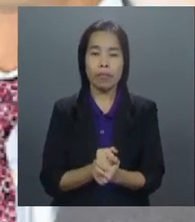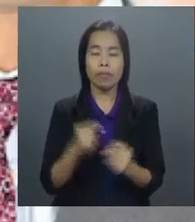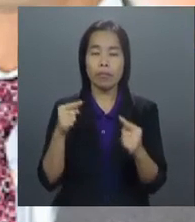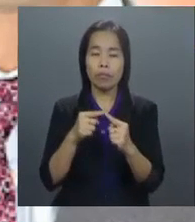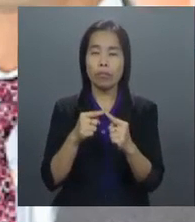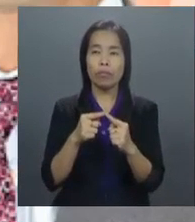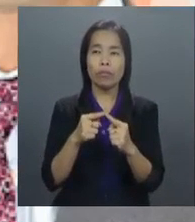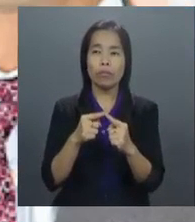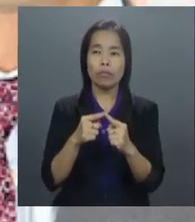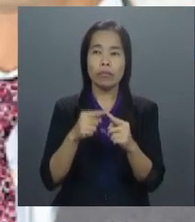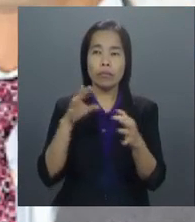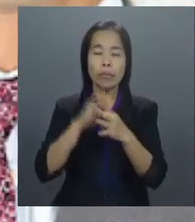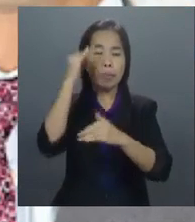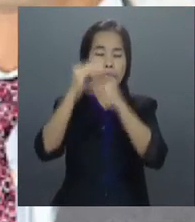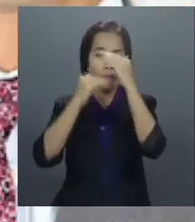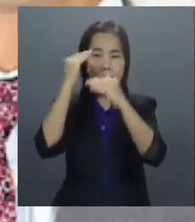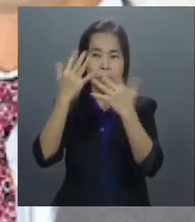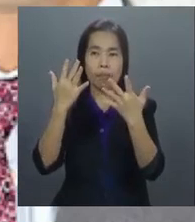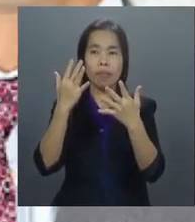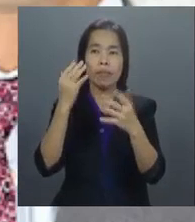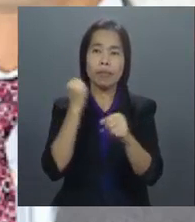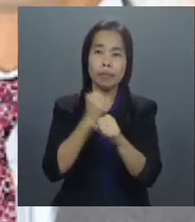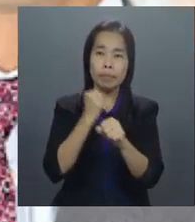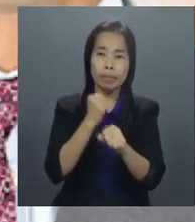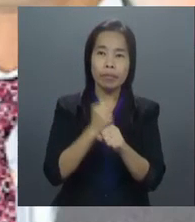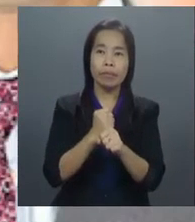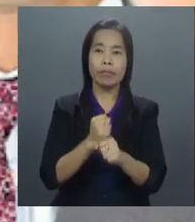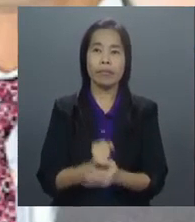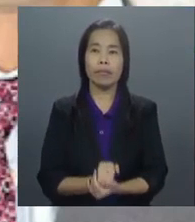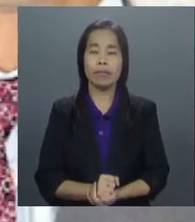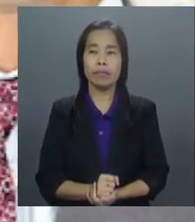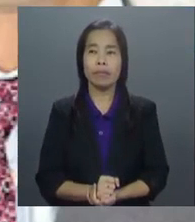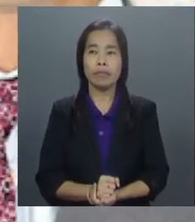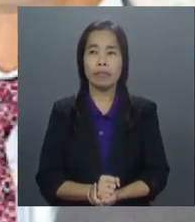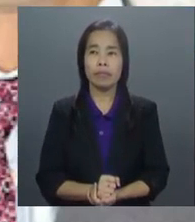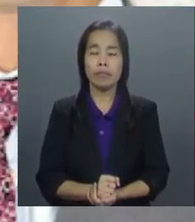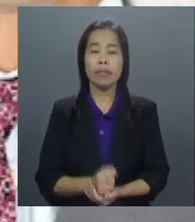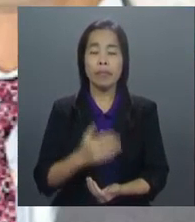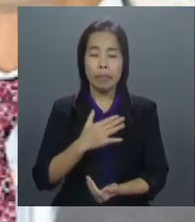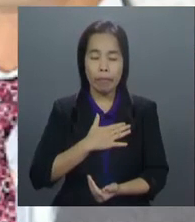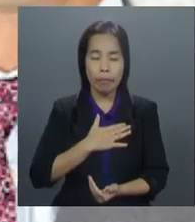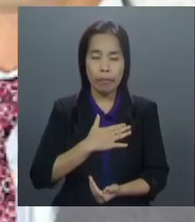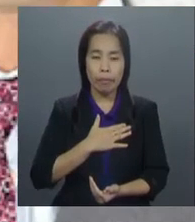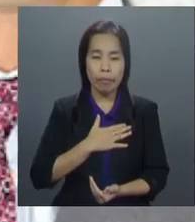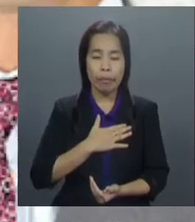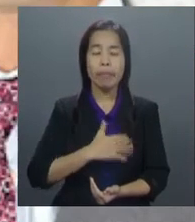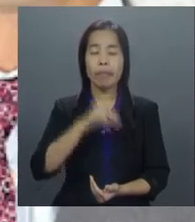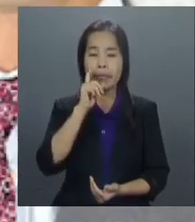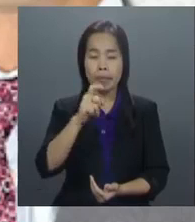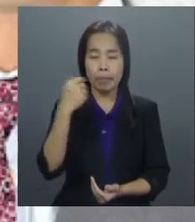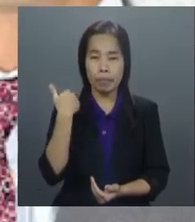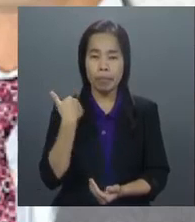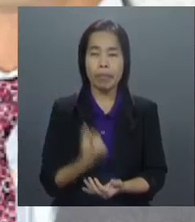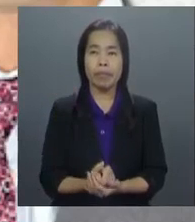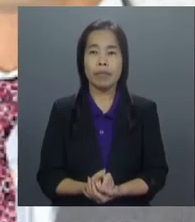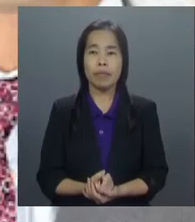การพัฒนาทางธุรกิจทางอุตสาหกรรมซึ่งผมคิดว่าคำถามที่สำคัญที่สุดเนี่ยคือต้องถ